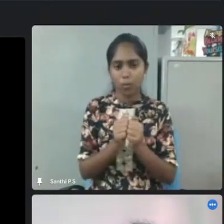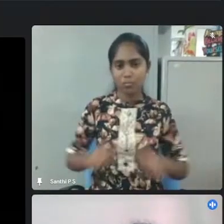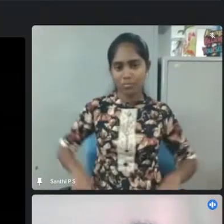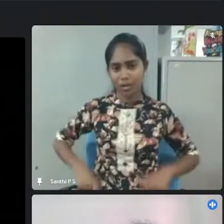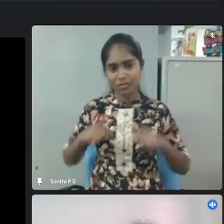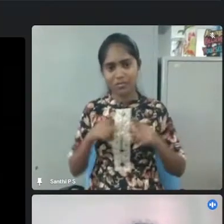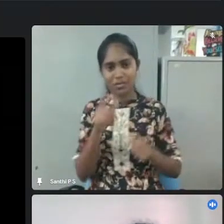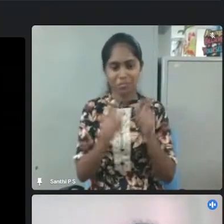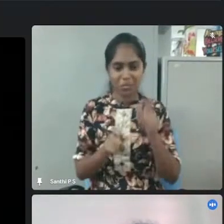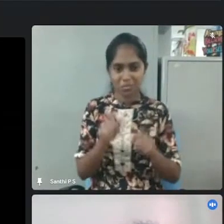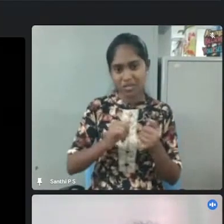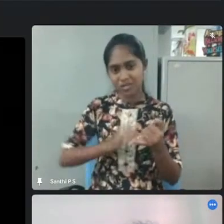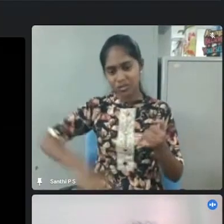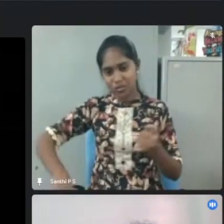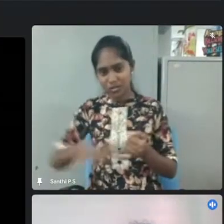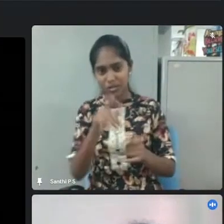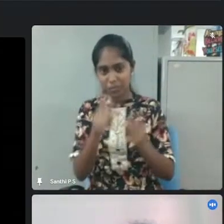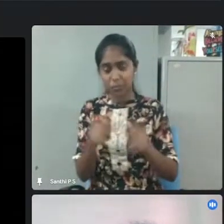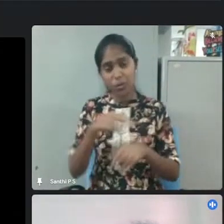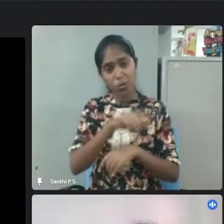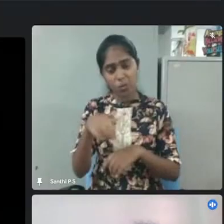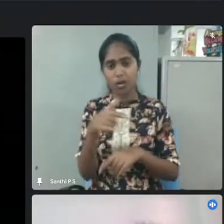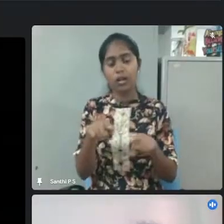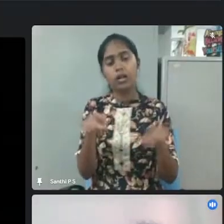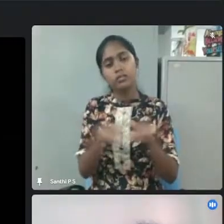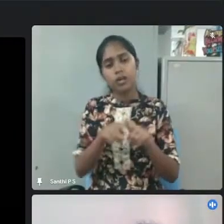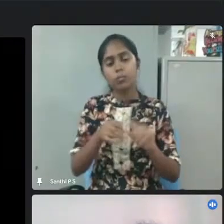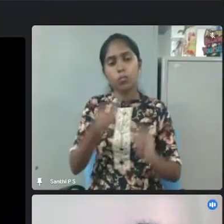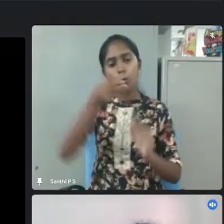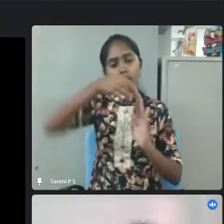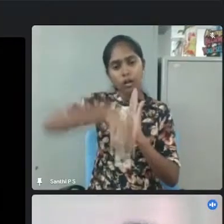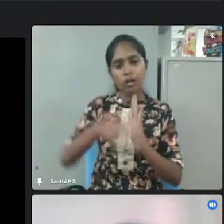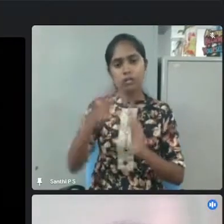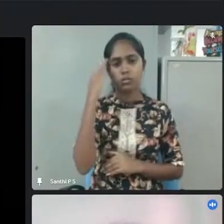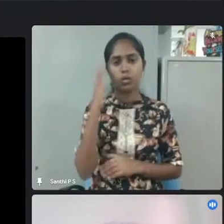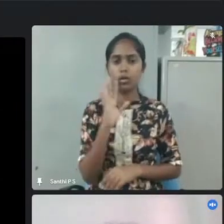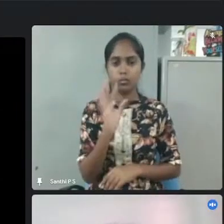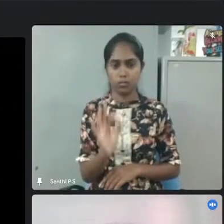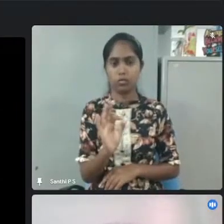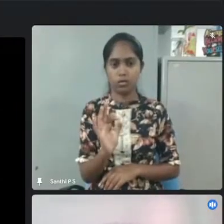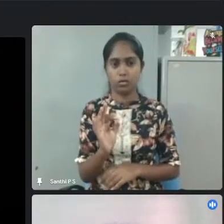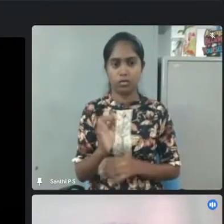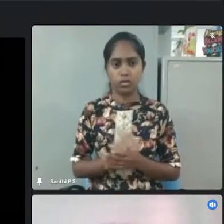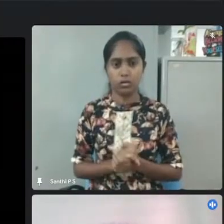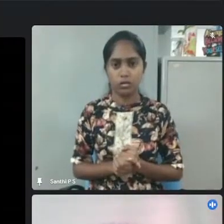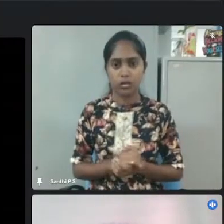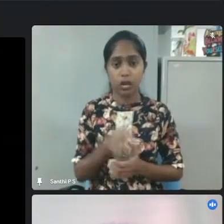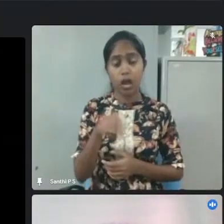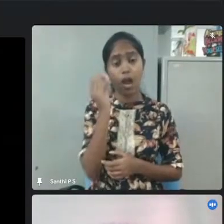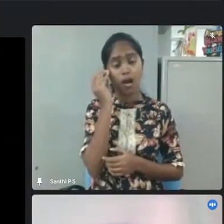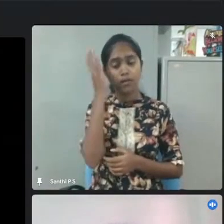അല്ലെങ്കിൽ ചുറ്റുപാടുമുള്ള കുടുംബത്തിലും ജോലിസ്ഥലങ്ങളിലും സ്കൂളുകളിലും ഉള്ളവർക്കൊക്കെ ഇതിനെപ്പറ്റി ഒരു ബോധ്യത